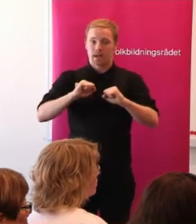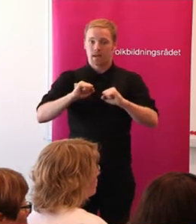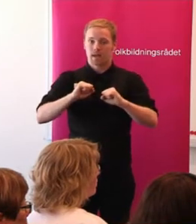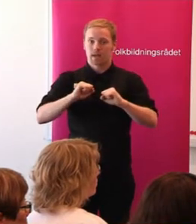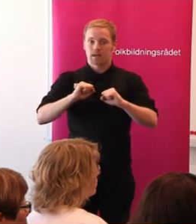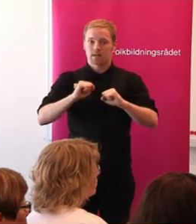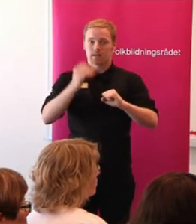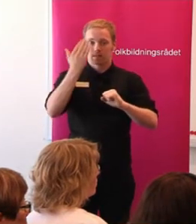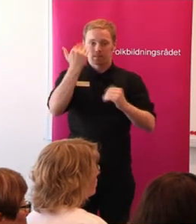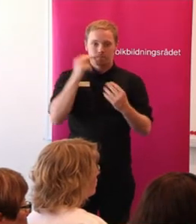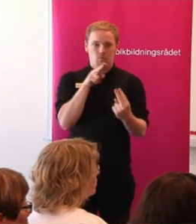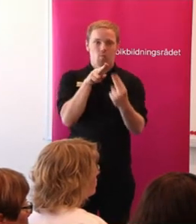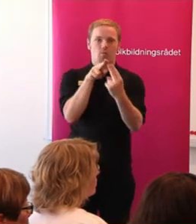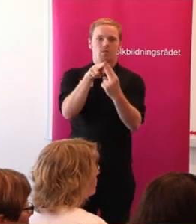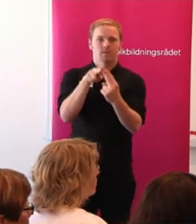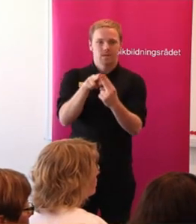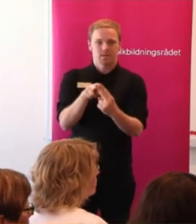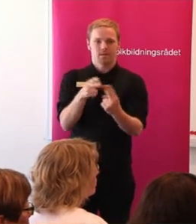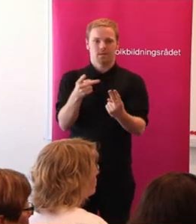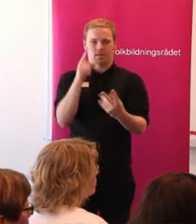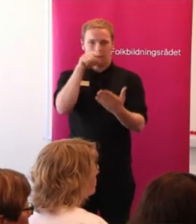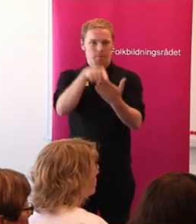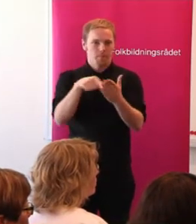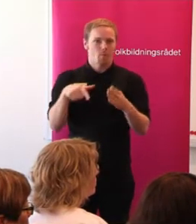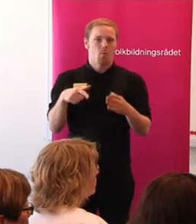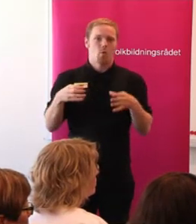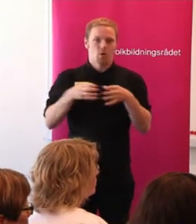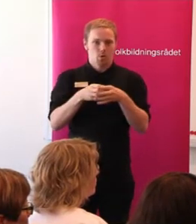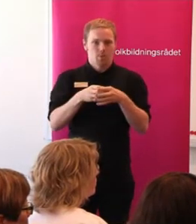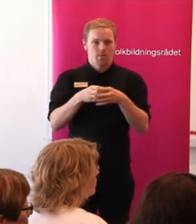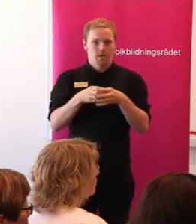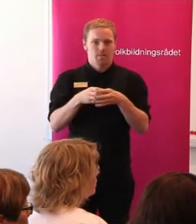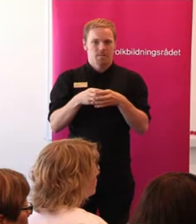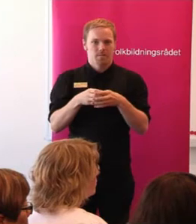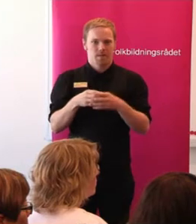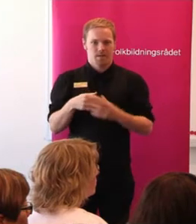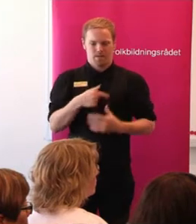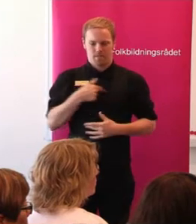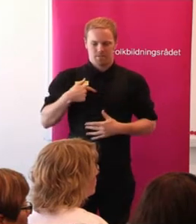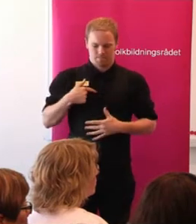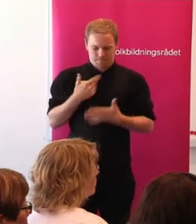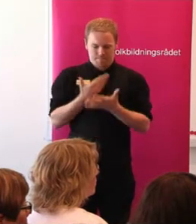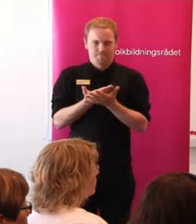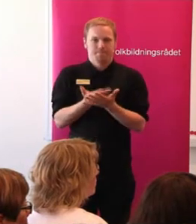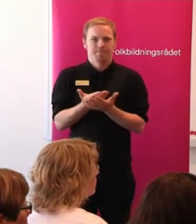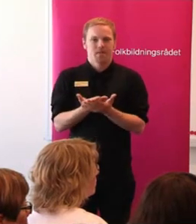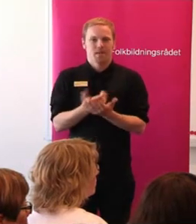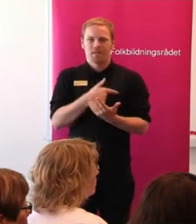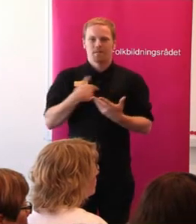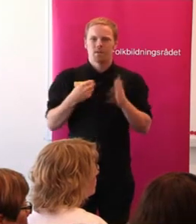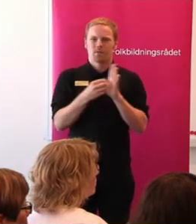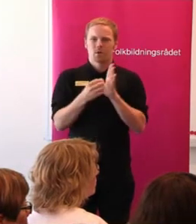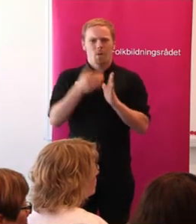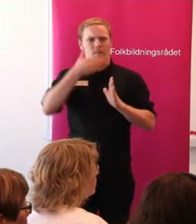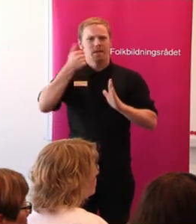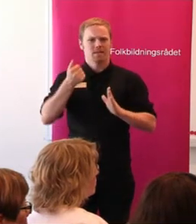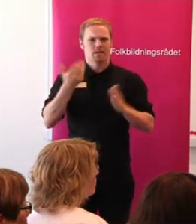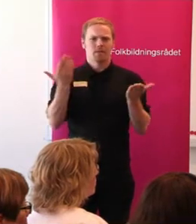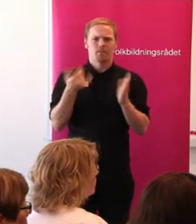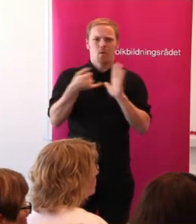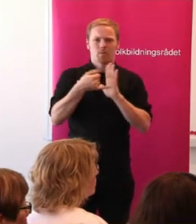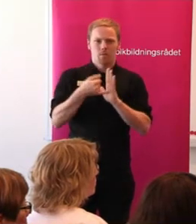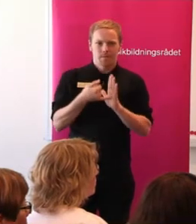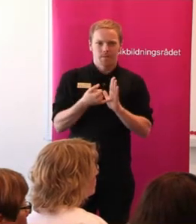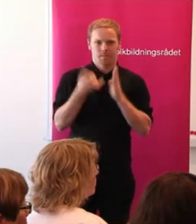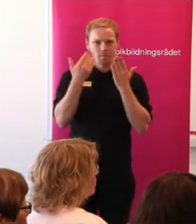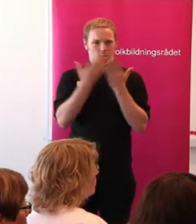till målgruppen och i vår retorik förklara för dem vad att studera på folkhögskola innebär. Okay. Vi har också blivit